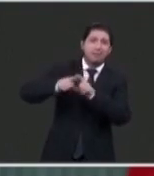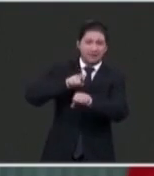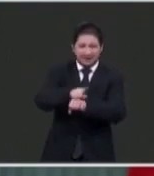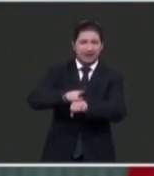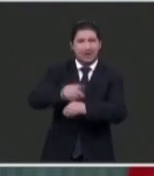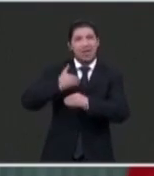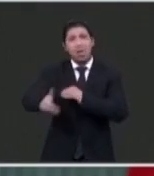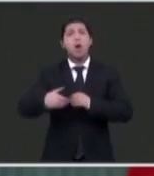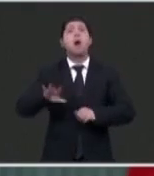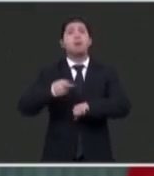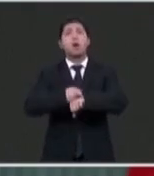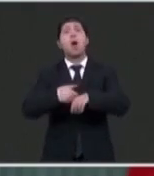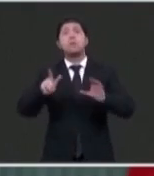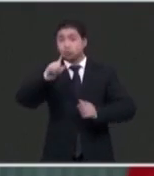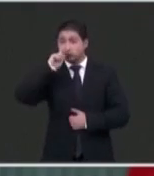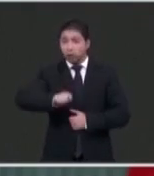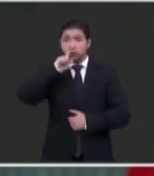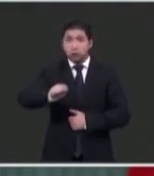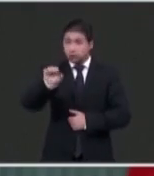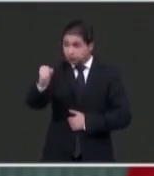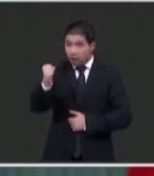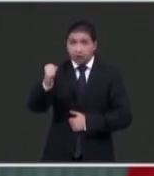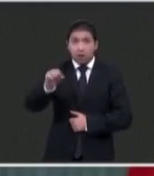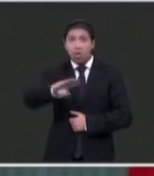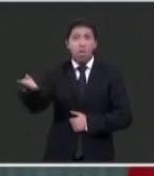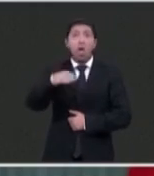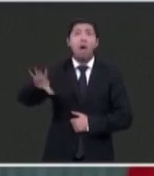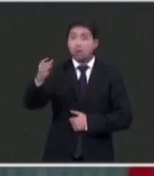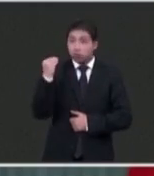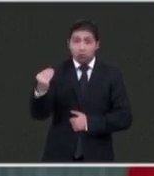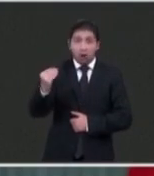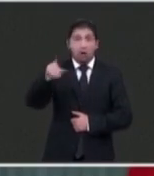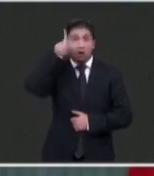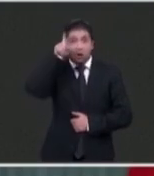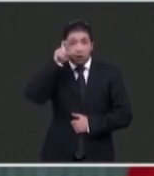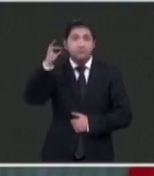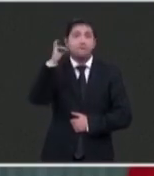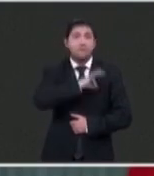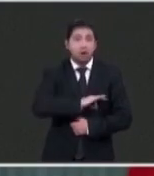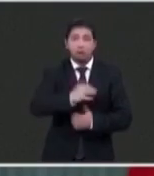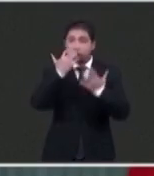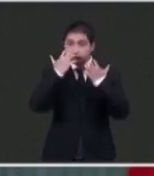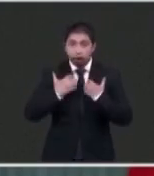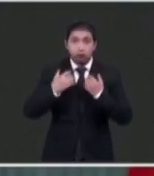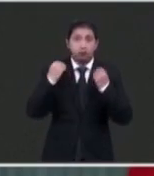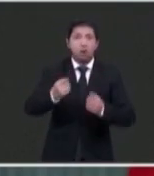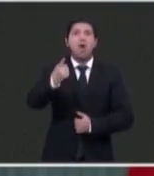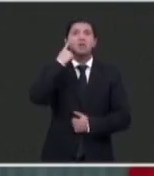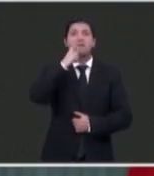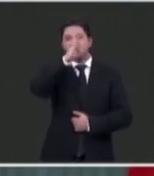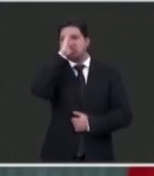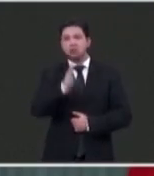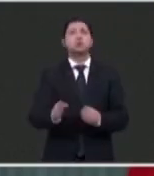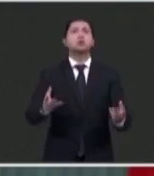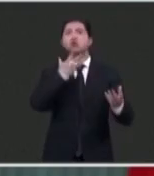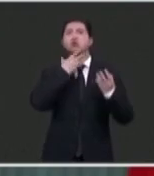kaybetmek yerine verilen sözlerin tutulmasının daha akılcı daha faydalı ve devlet ciddiyetine